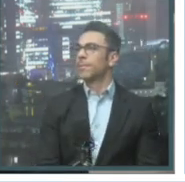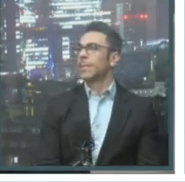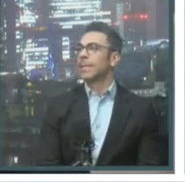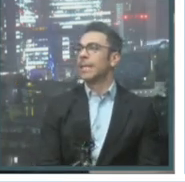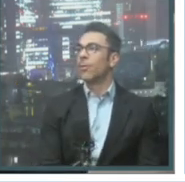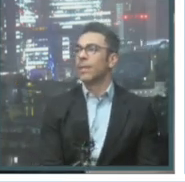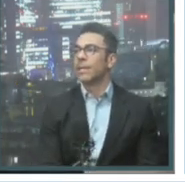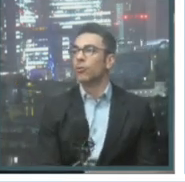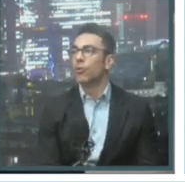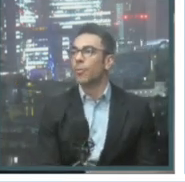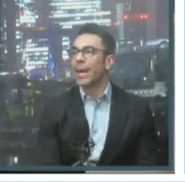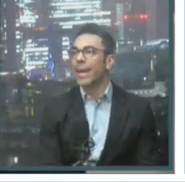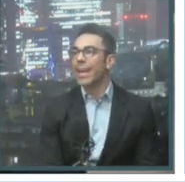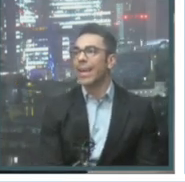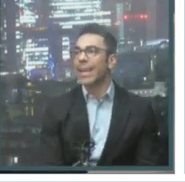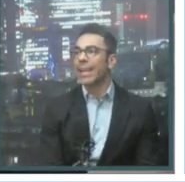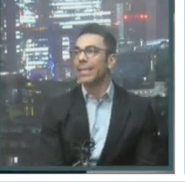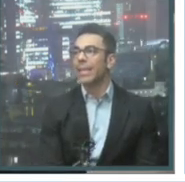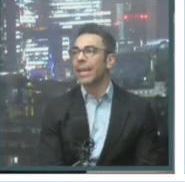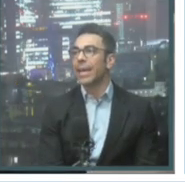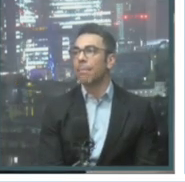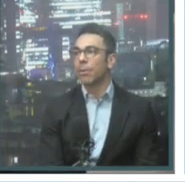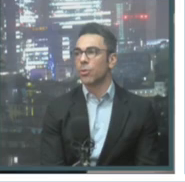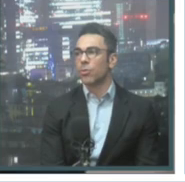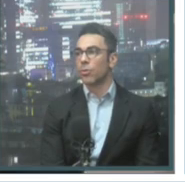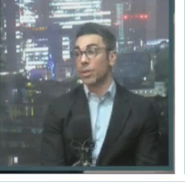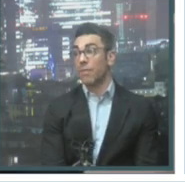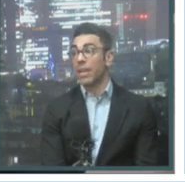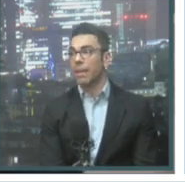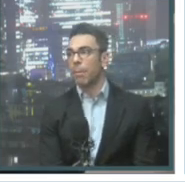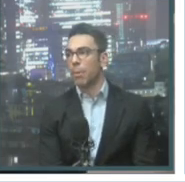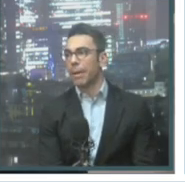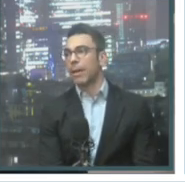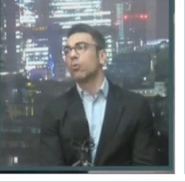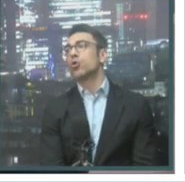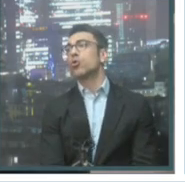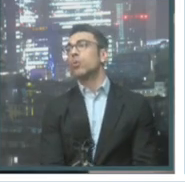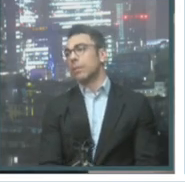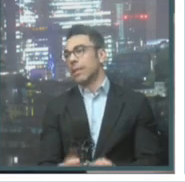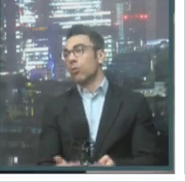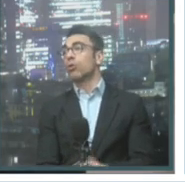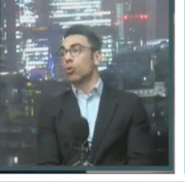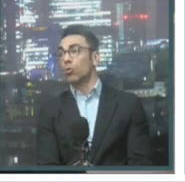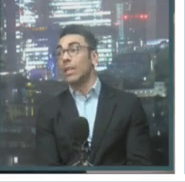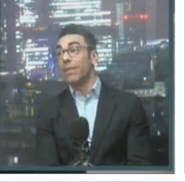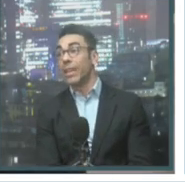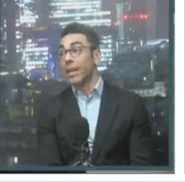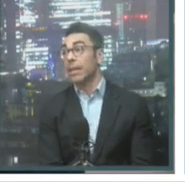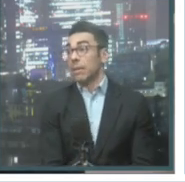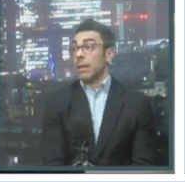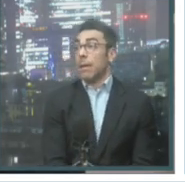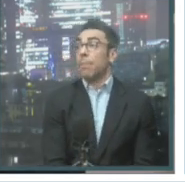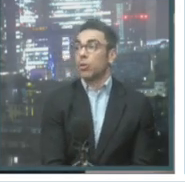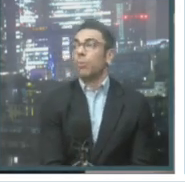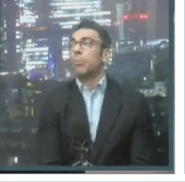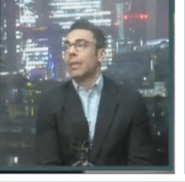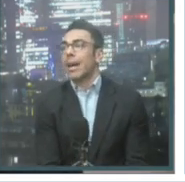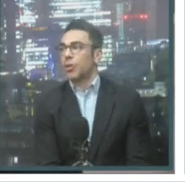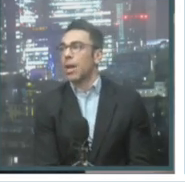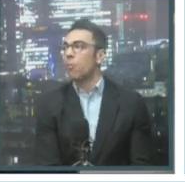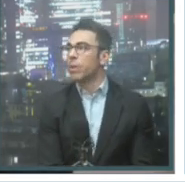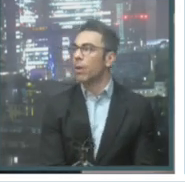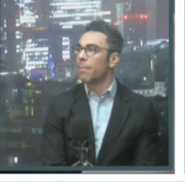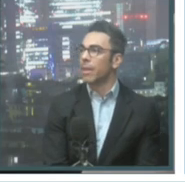allora secondo me le critiche possono servire proprio per agosto se sono costruttive possono